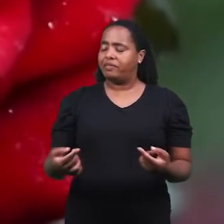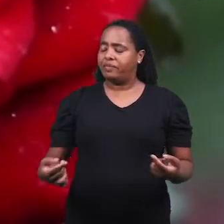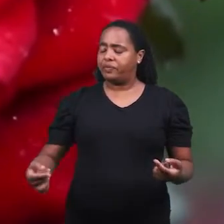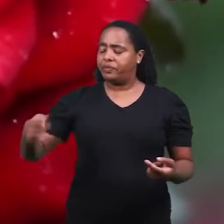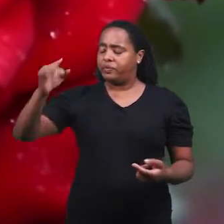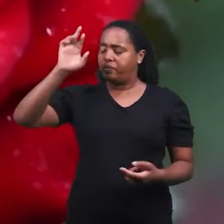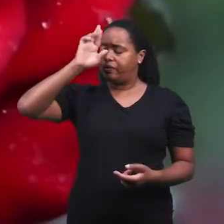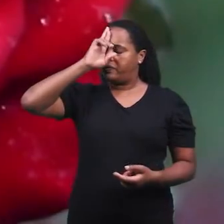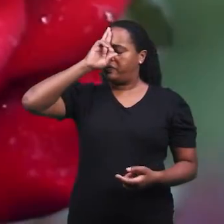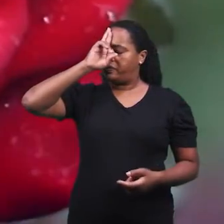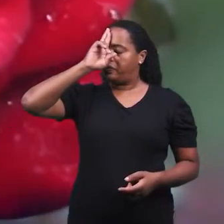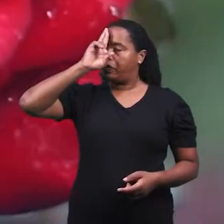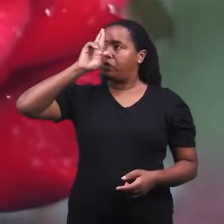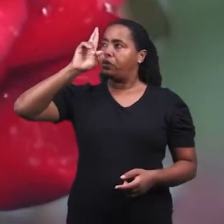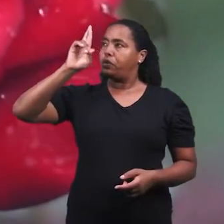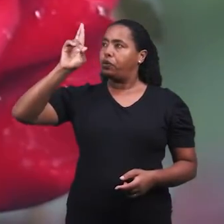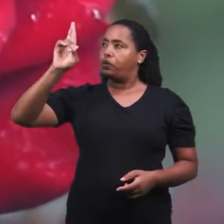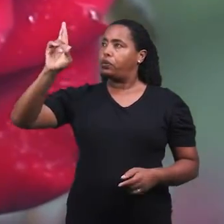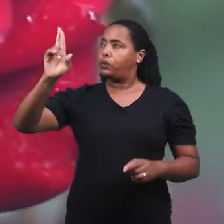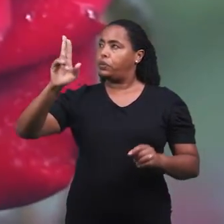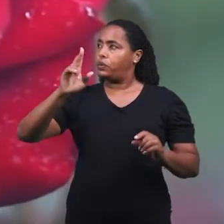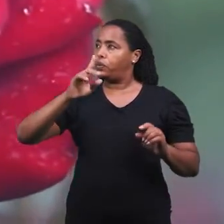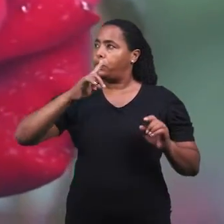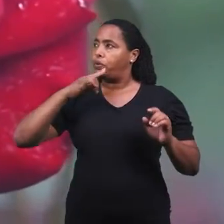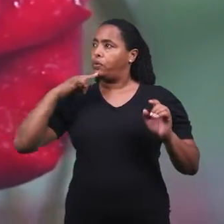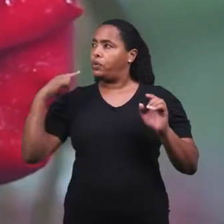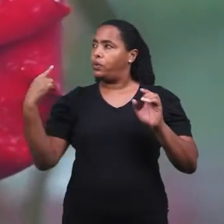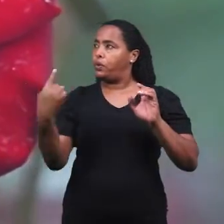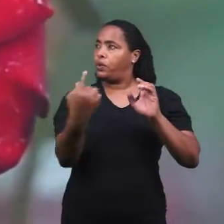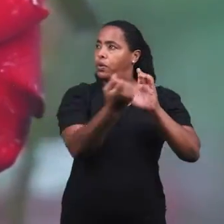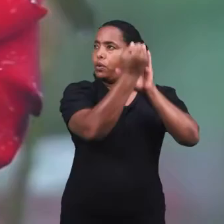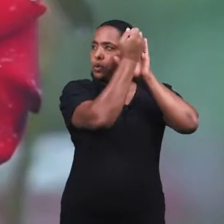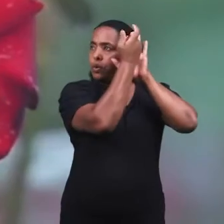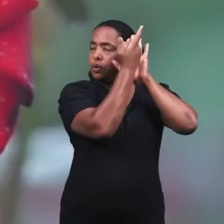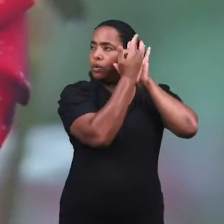Покрой меня Твоею кровью.